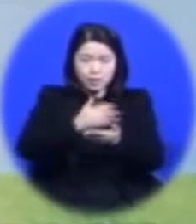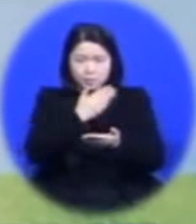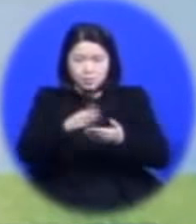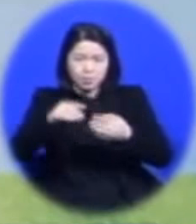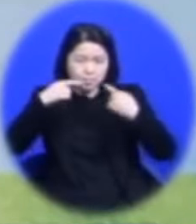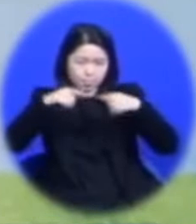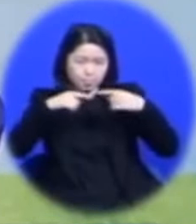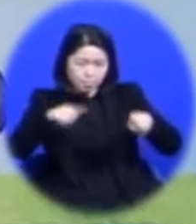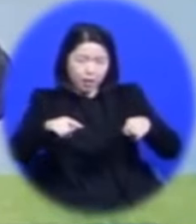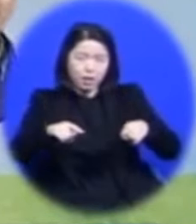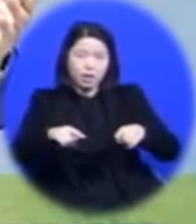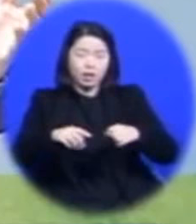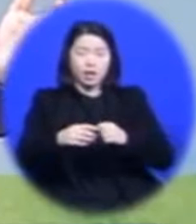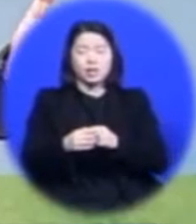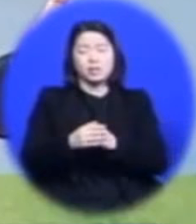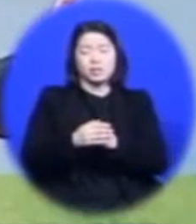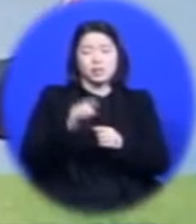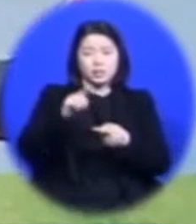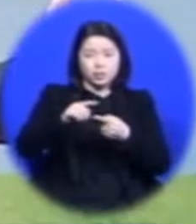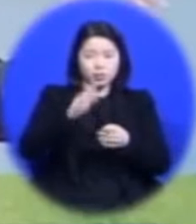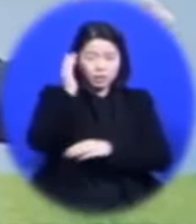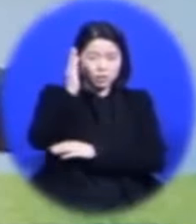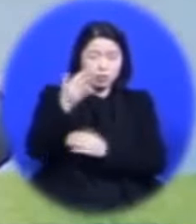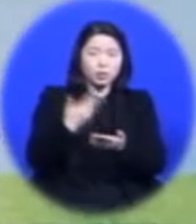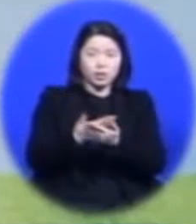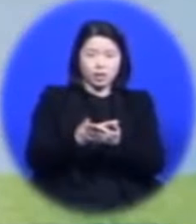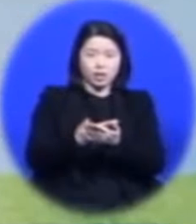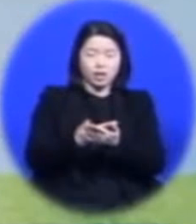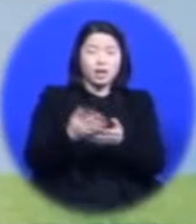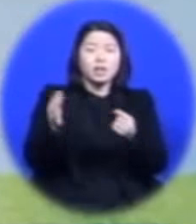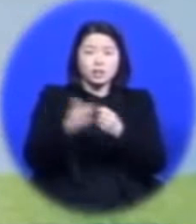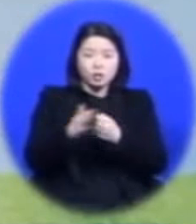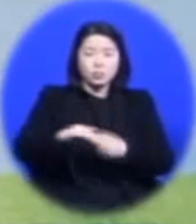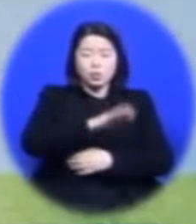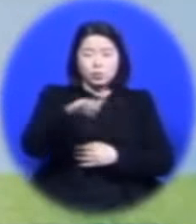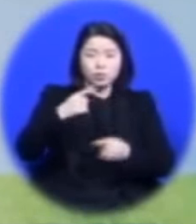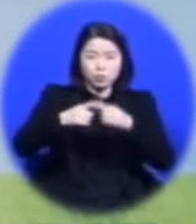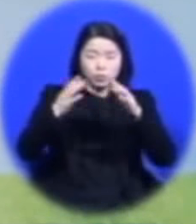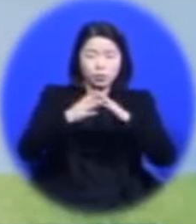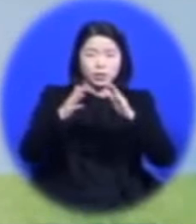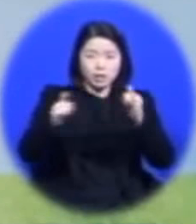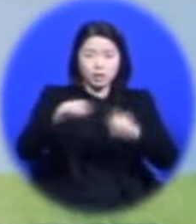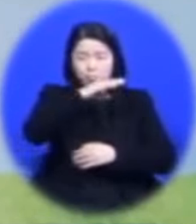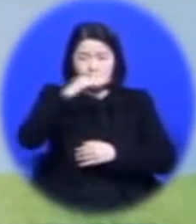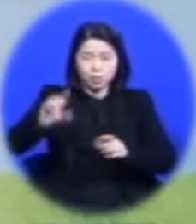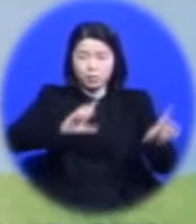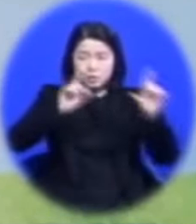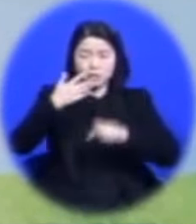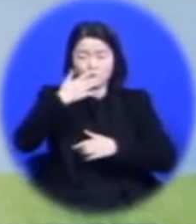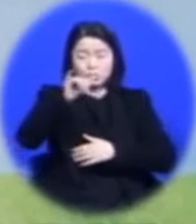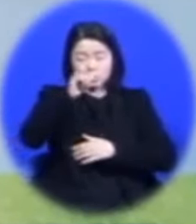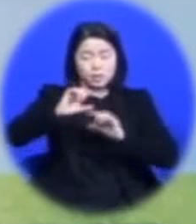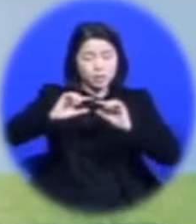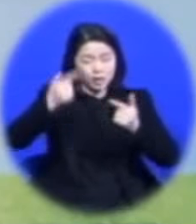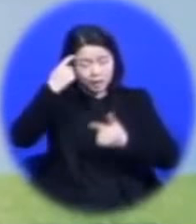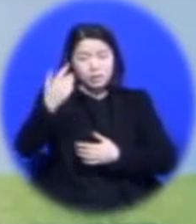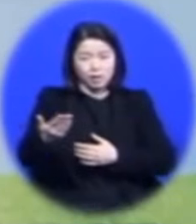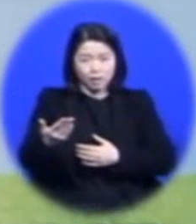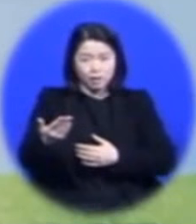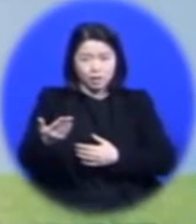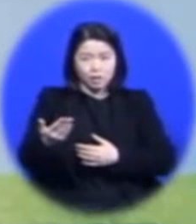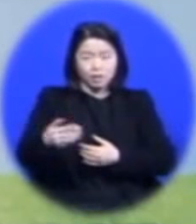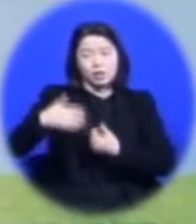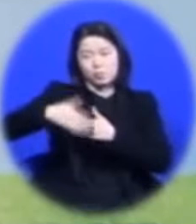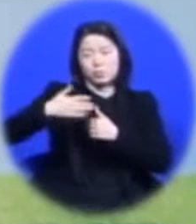달라 그래야 선한목자 교인들이 바로 살 수 있지 않겠는가 제 고민이기도